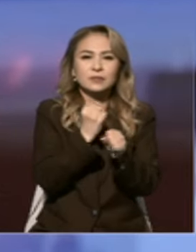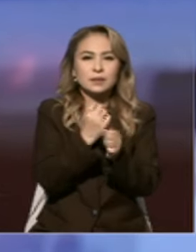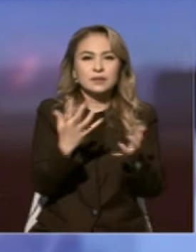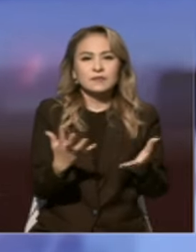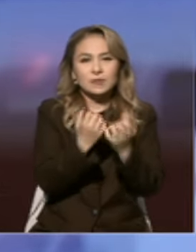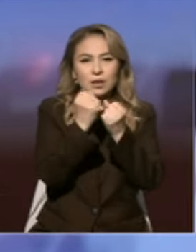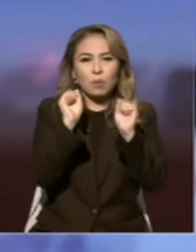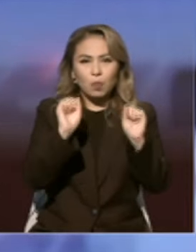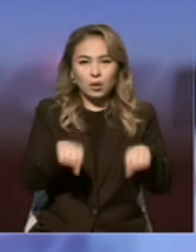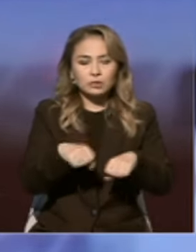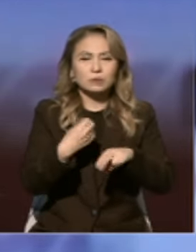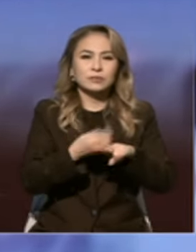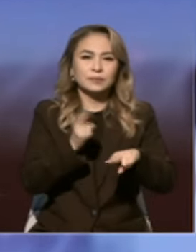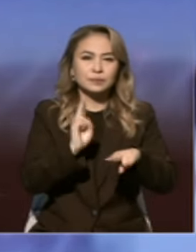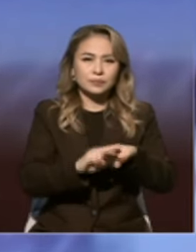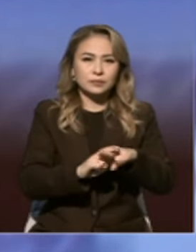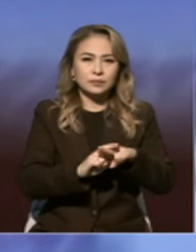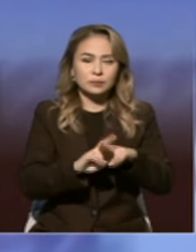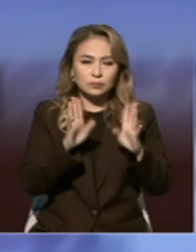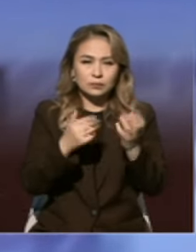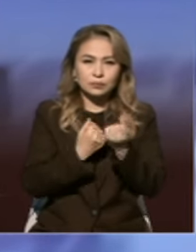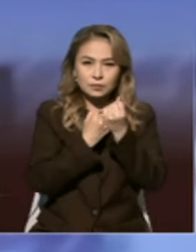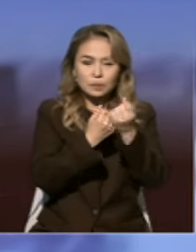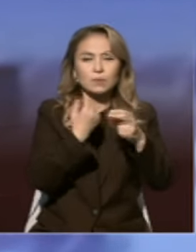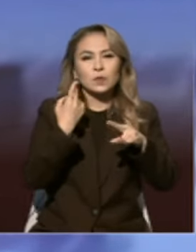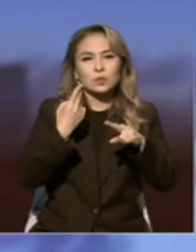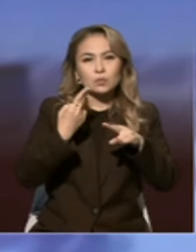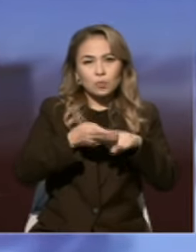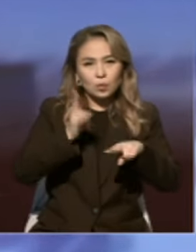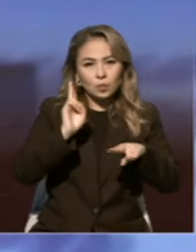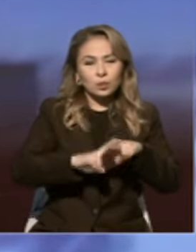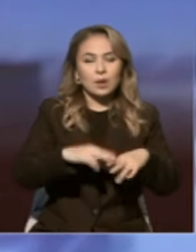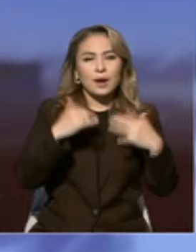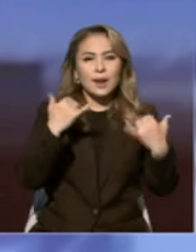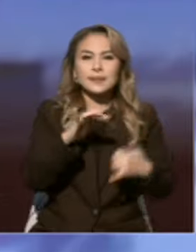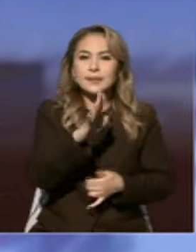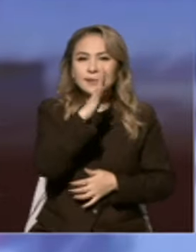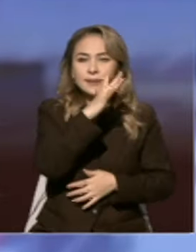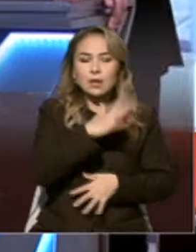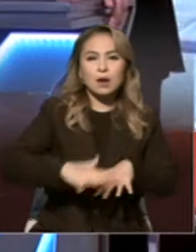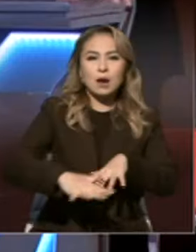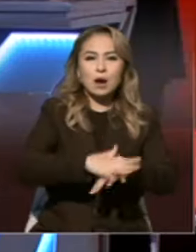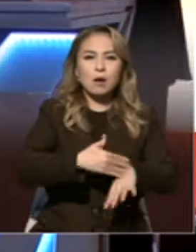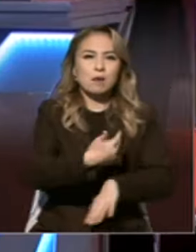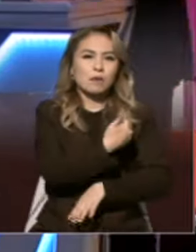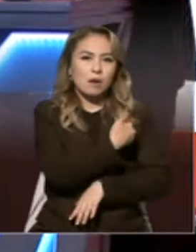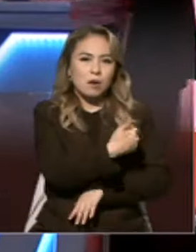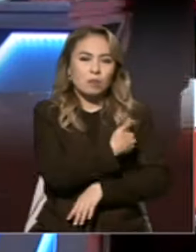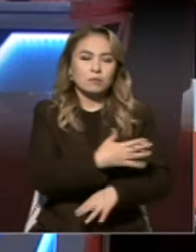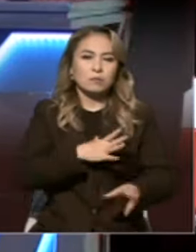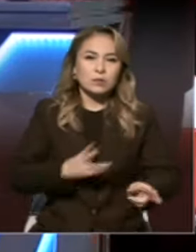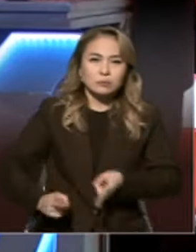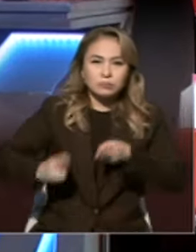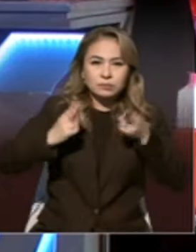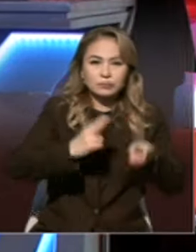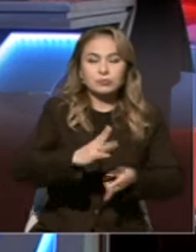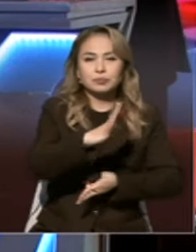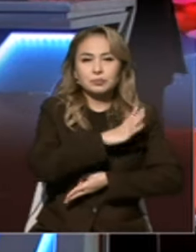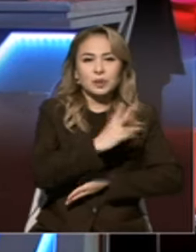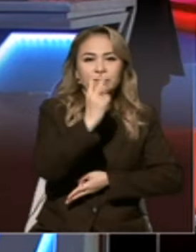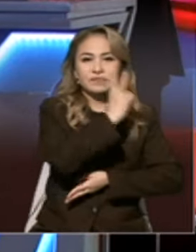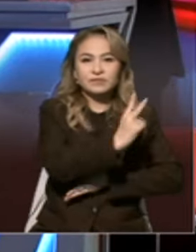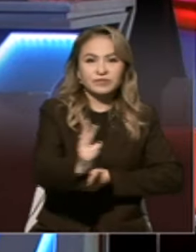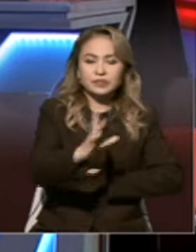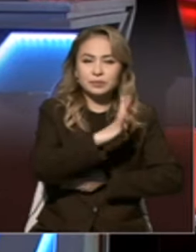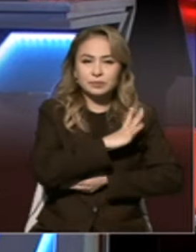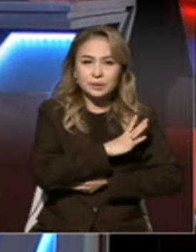алып қаламыз, халыққа қалай қол ұшын береміз. Сондықтан да қазір кезде халық қалаулылары, сіздер бардыңыздар, көрдіңіздер,